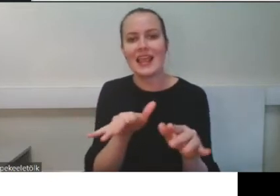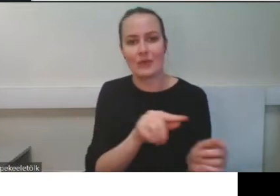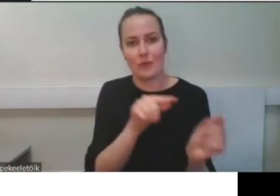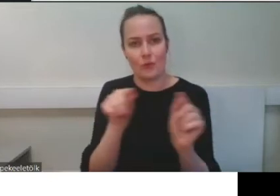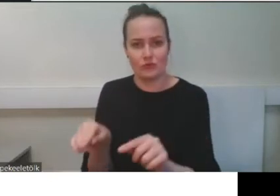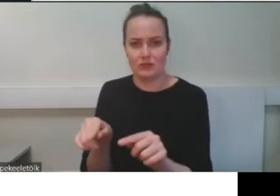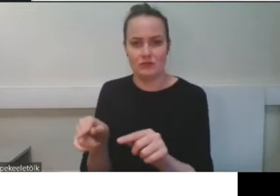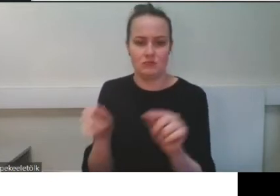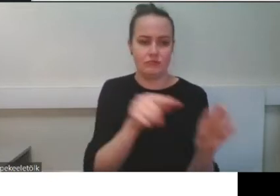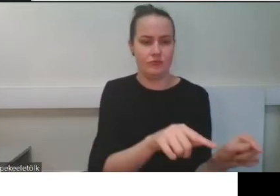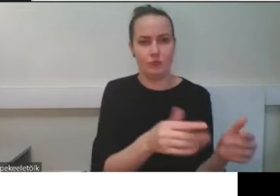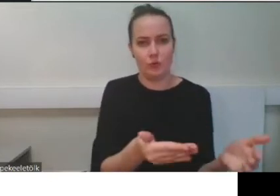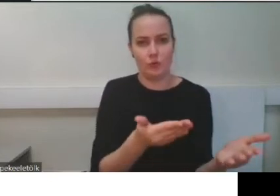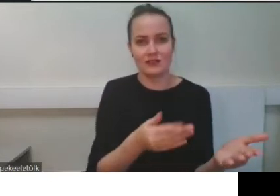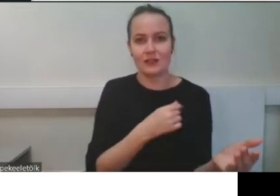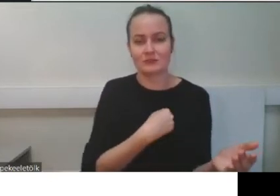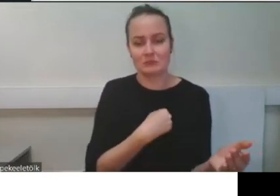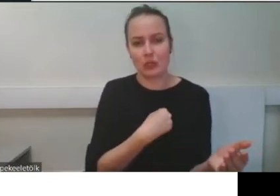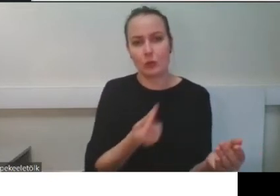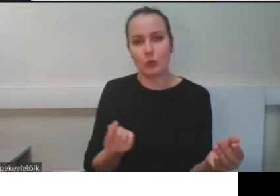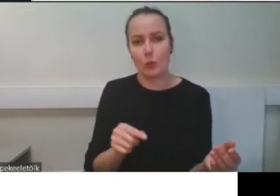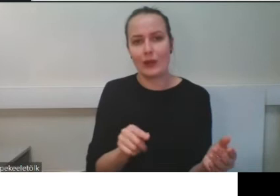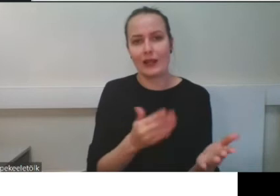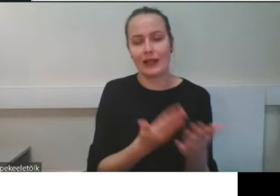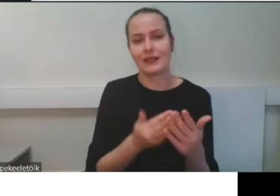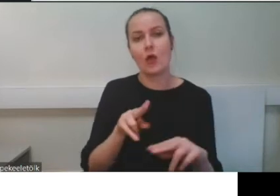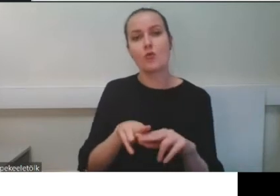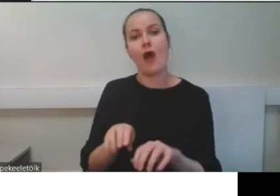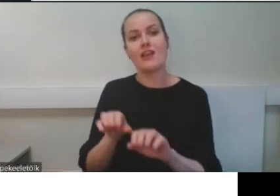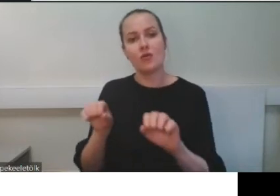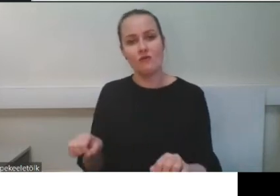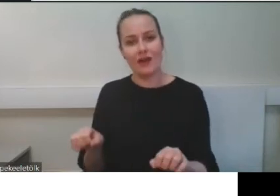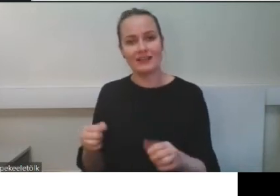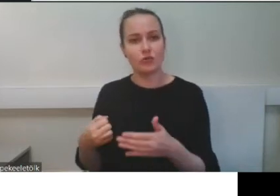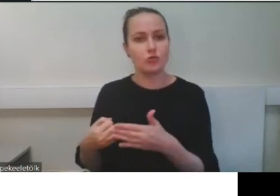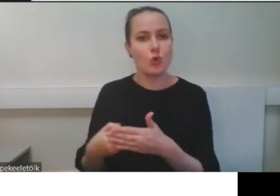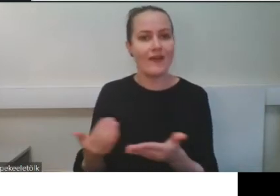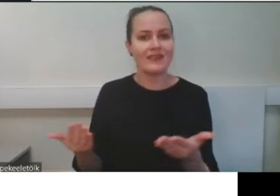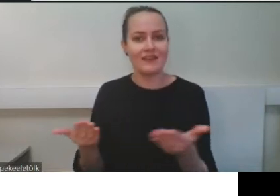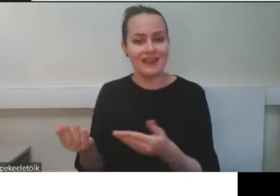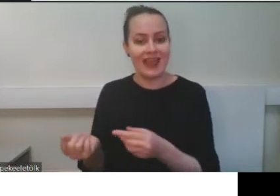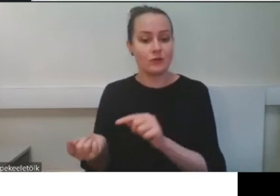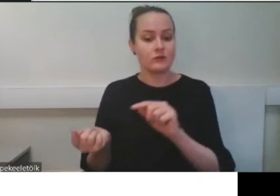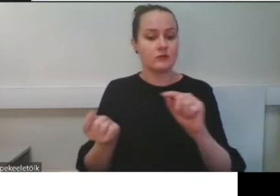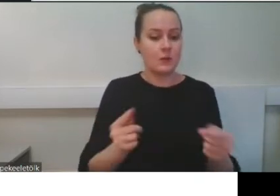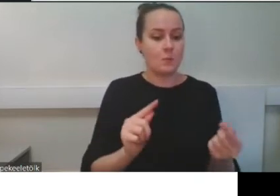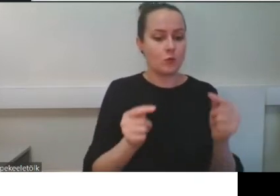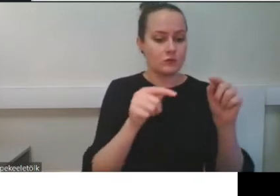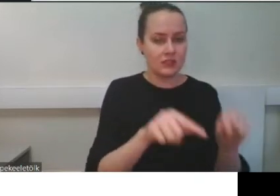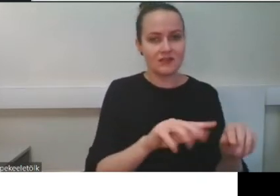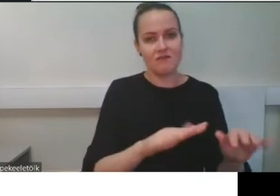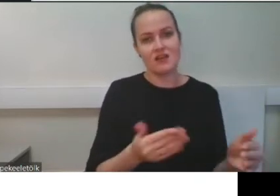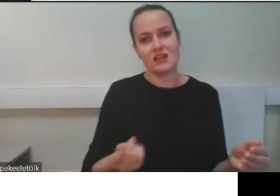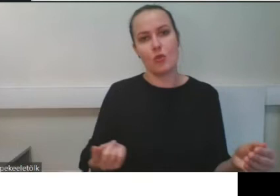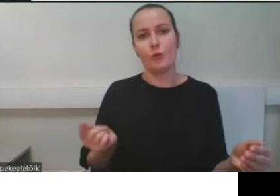olemas Sotsiaalkindlustusameti registris, aga meie kogume siit ministeeriumi poole pealt siis seda osa just, mis